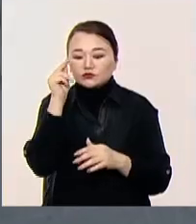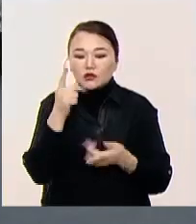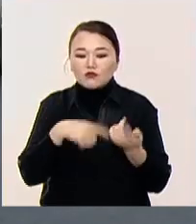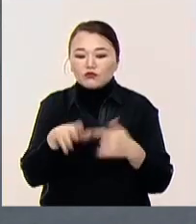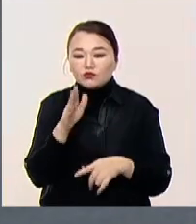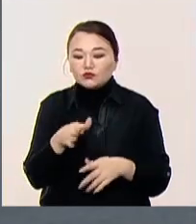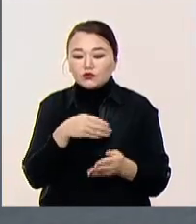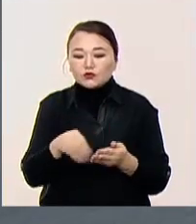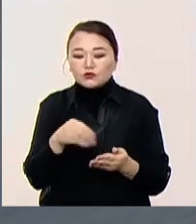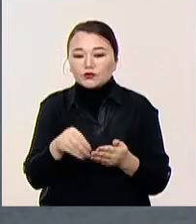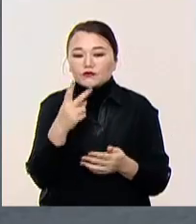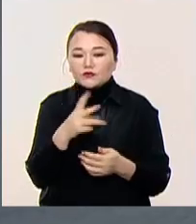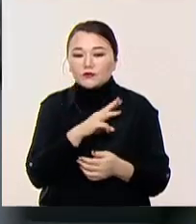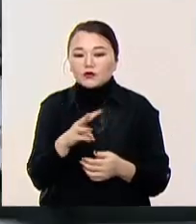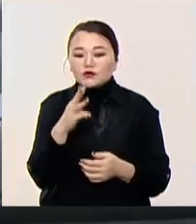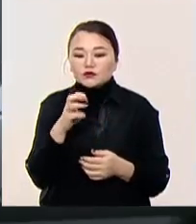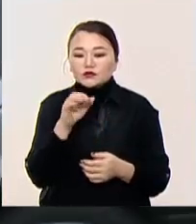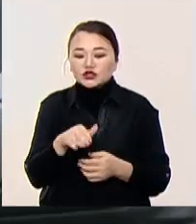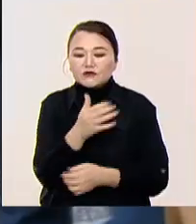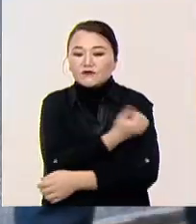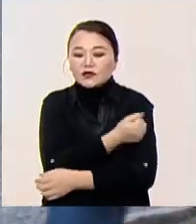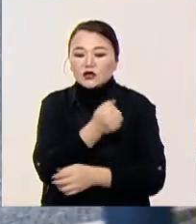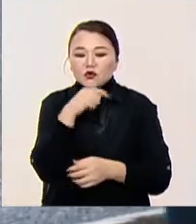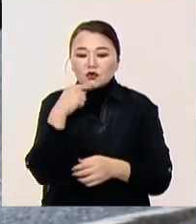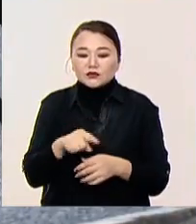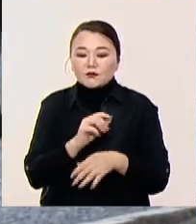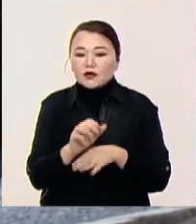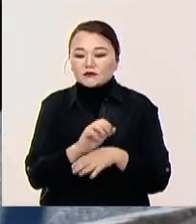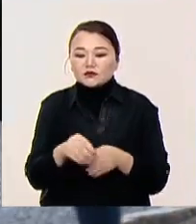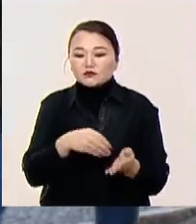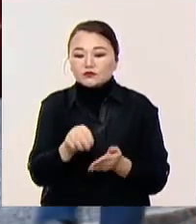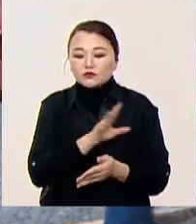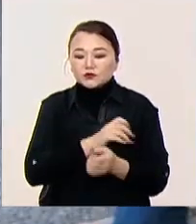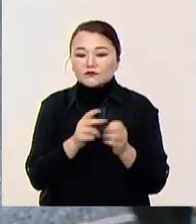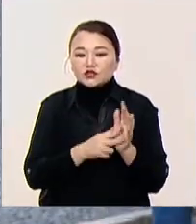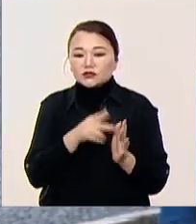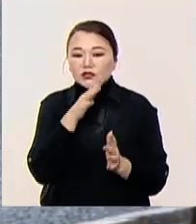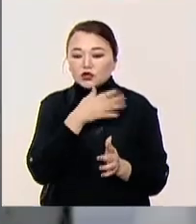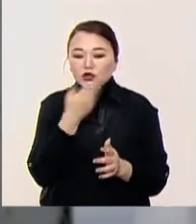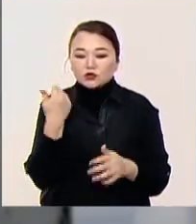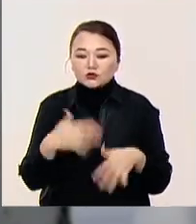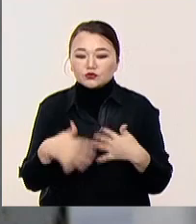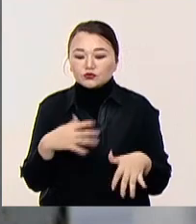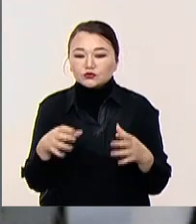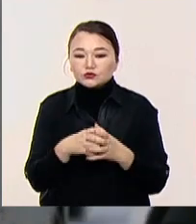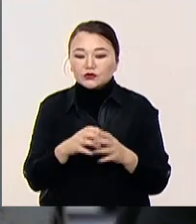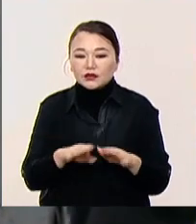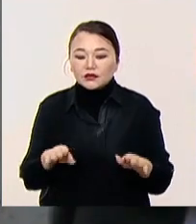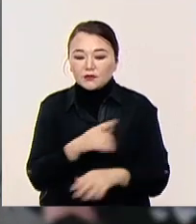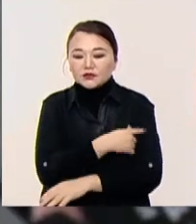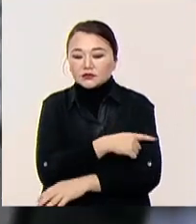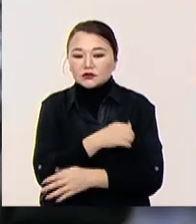более 2 300 000 вакцин российского производства. Несовершеннолетние из числа уязвимых категорий и медицинские